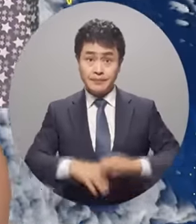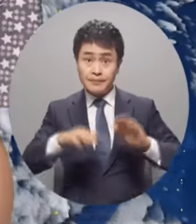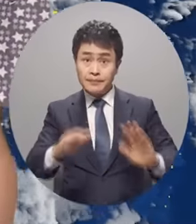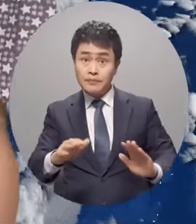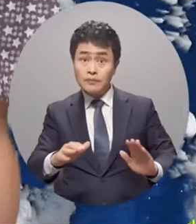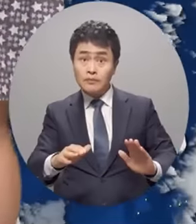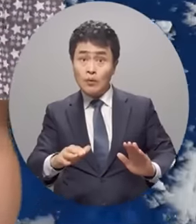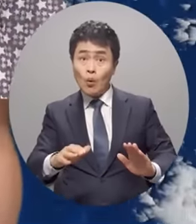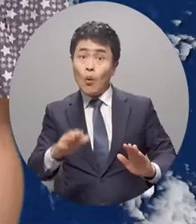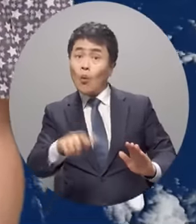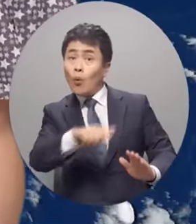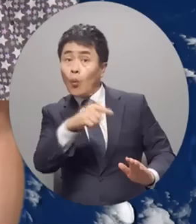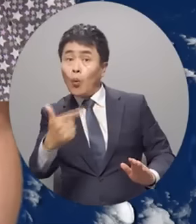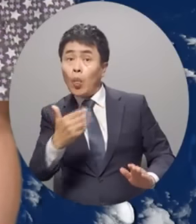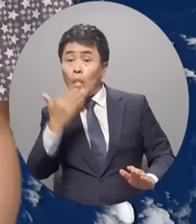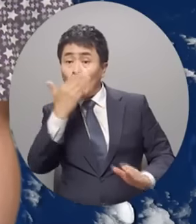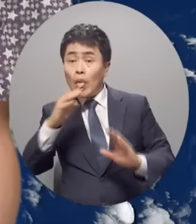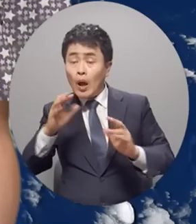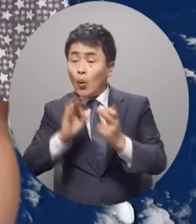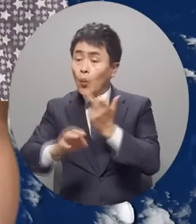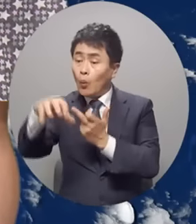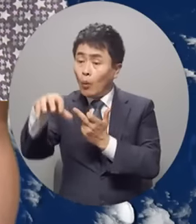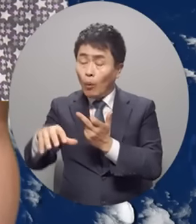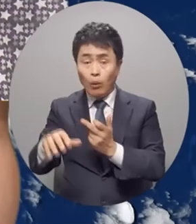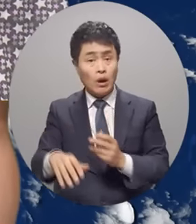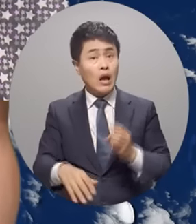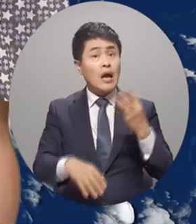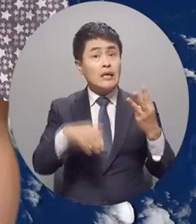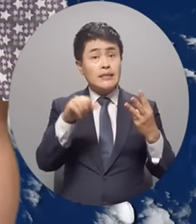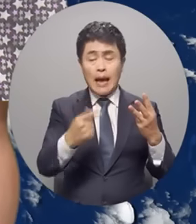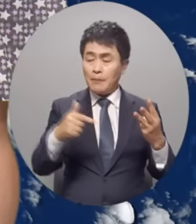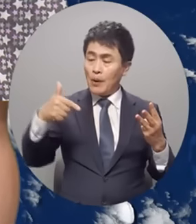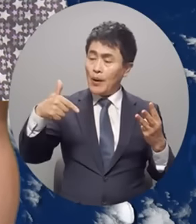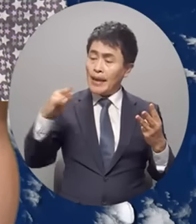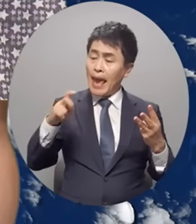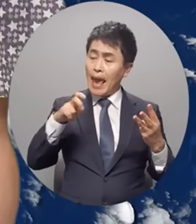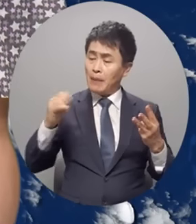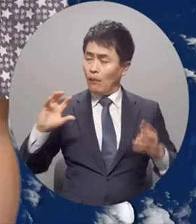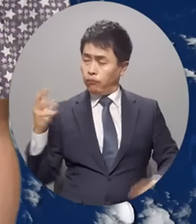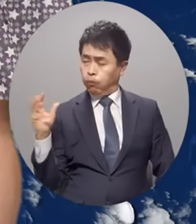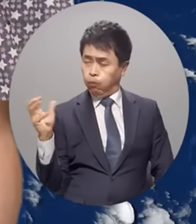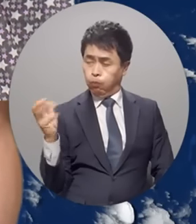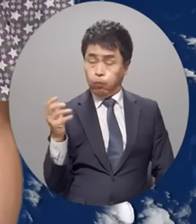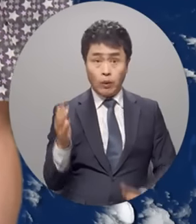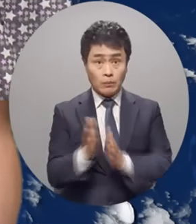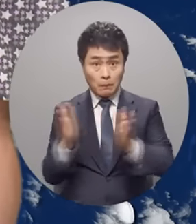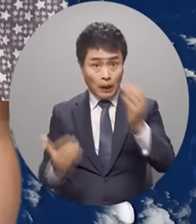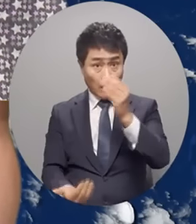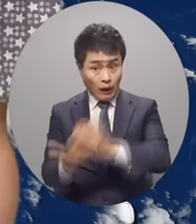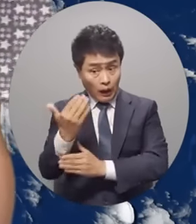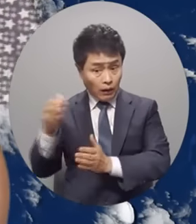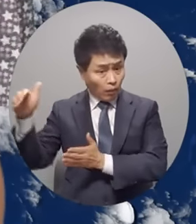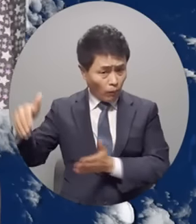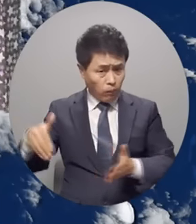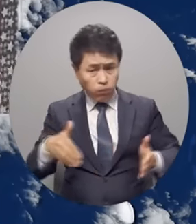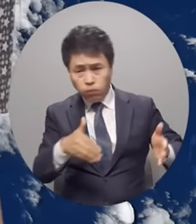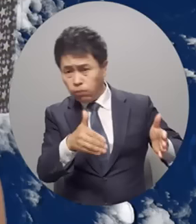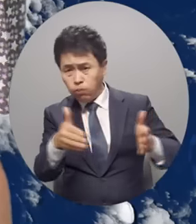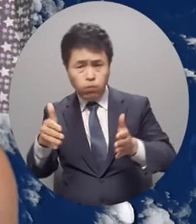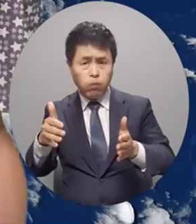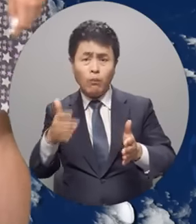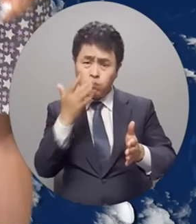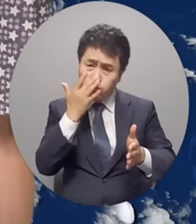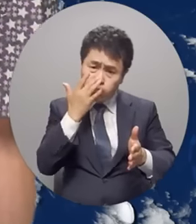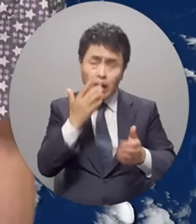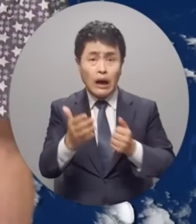한편 오늘 오후 필리핀 동쪽 해상에서는 사모 태풍 개미가 발생을 했습니다 아직까지는 진로가 매우 유동적이지만